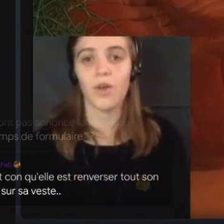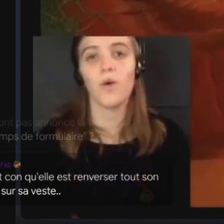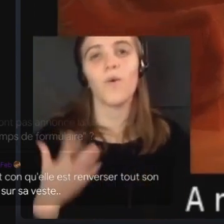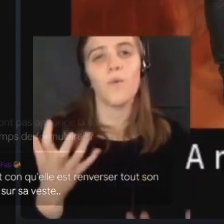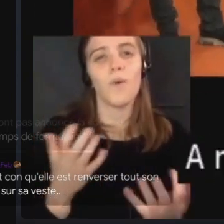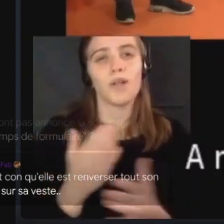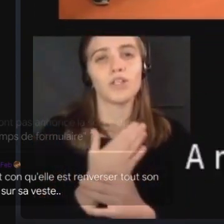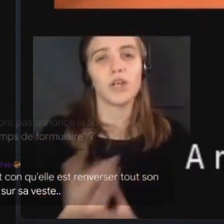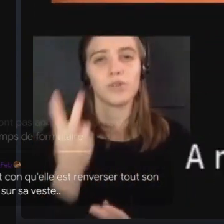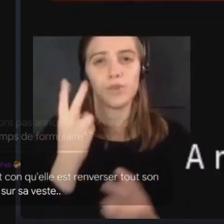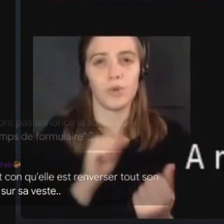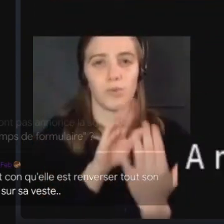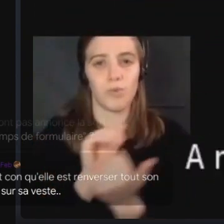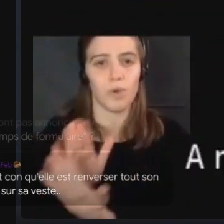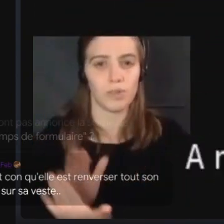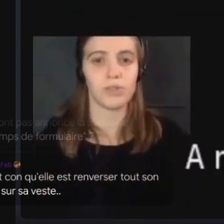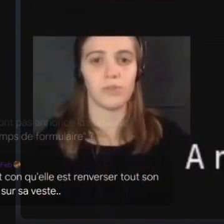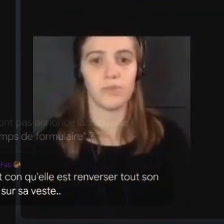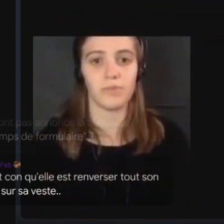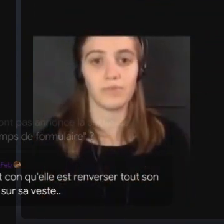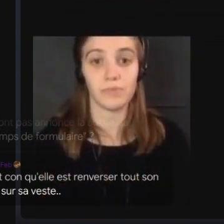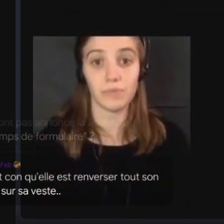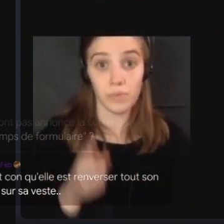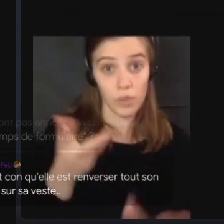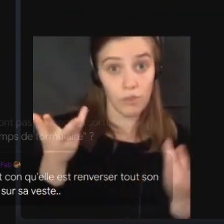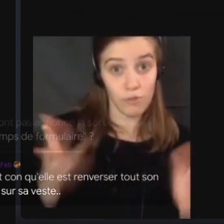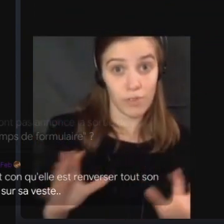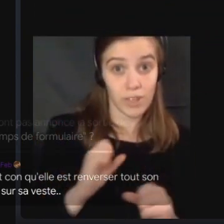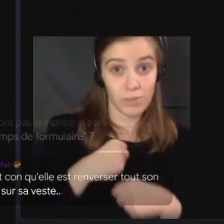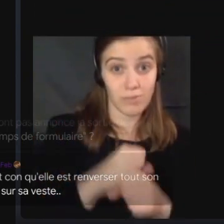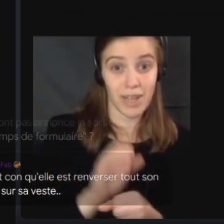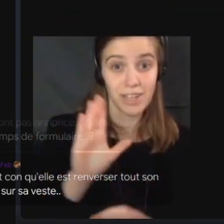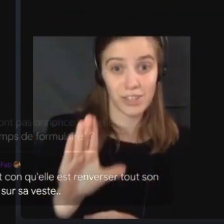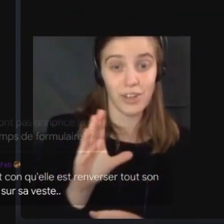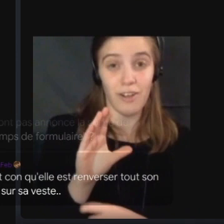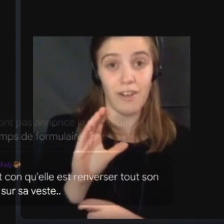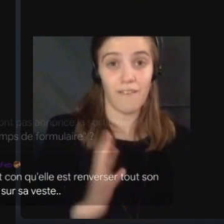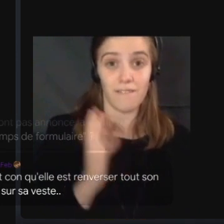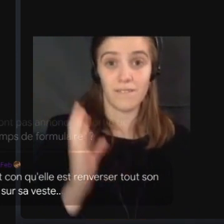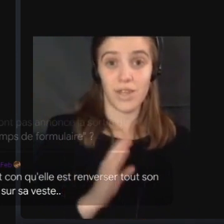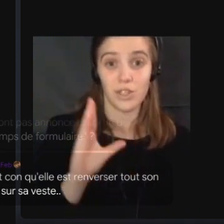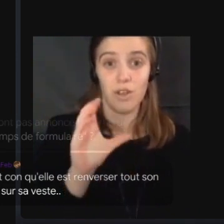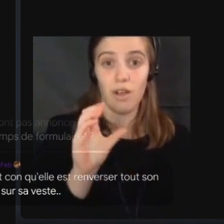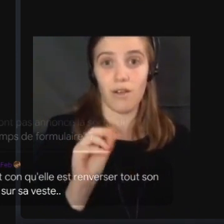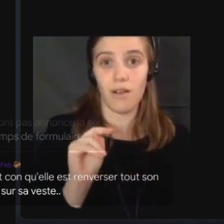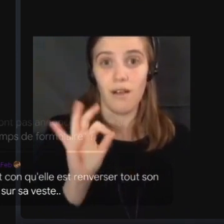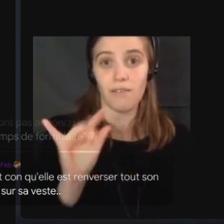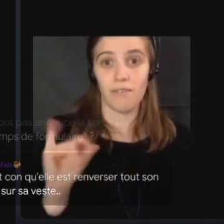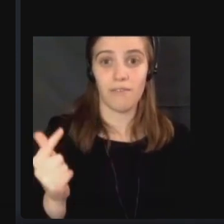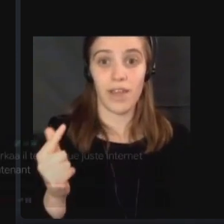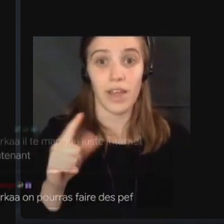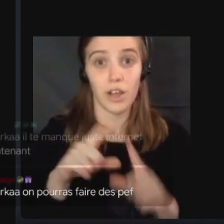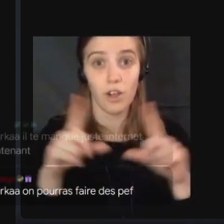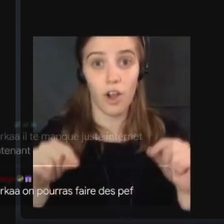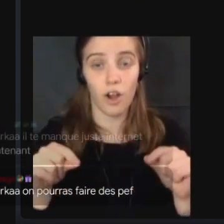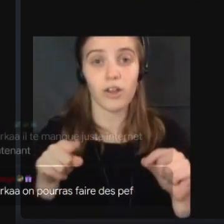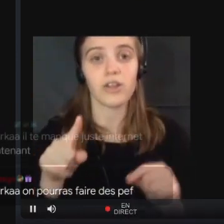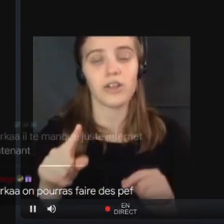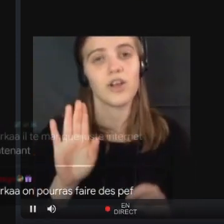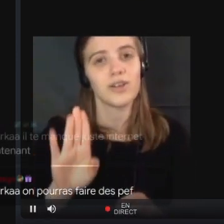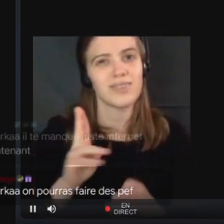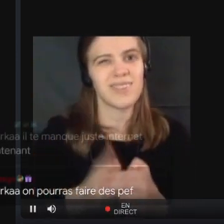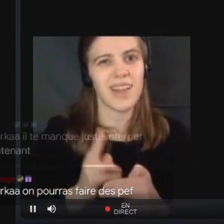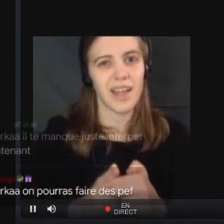choses différentes pour le travail, Your quoi. official config 2021 card. Just search config 2021 name card in community to find the